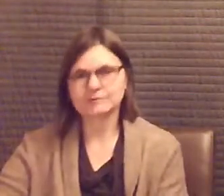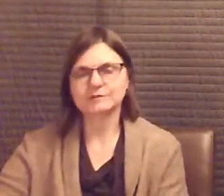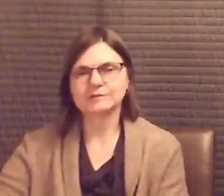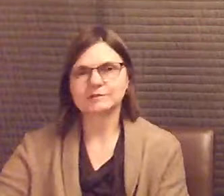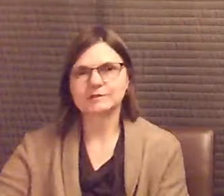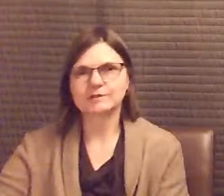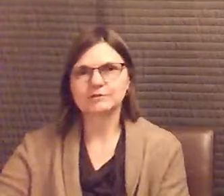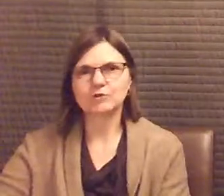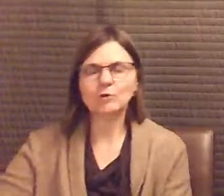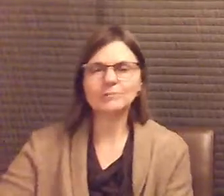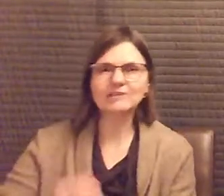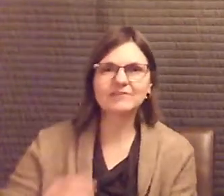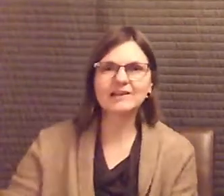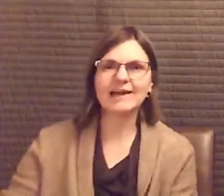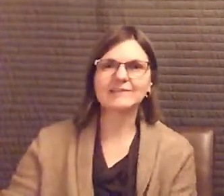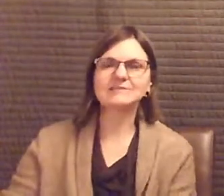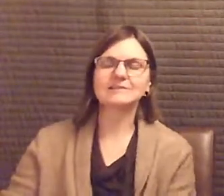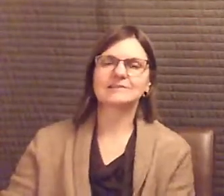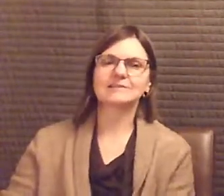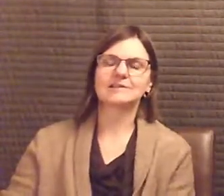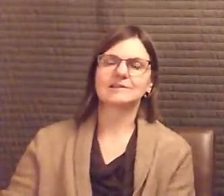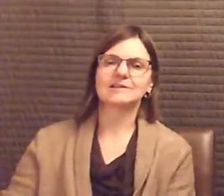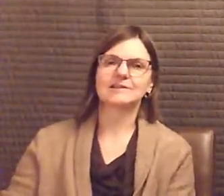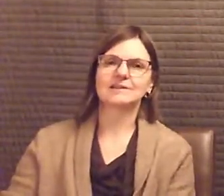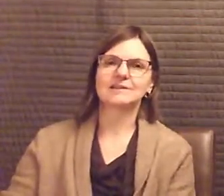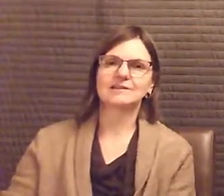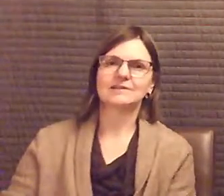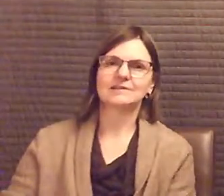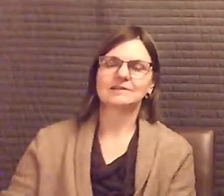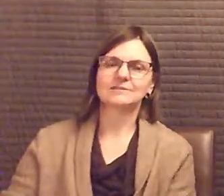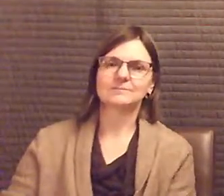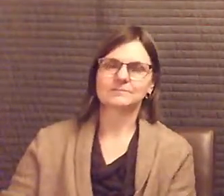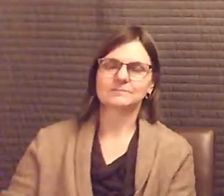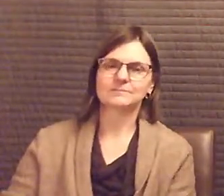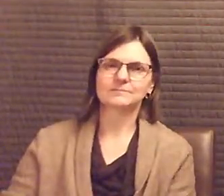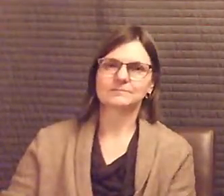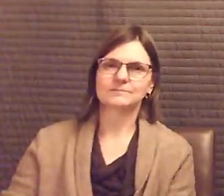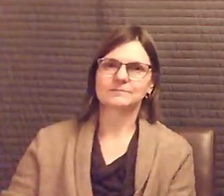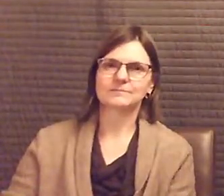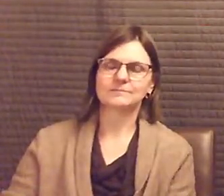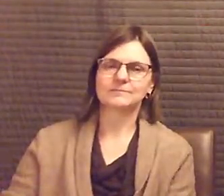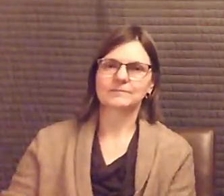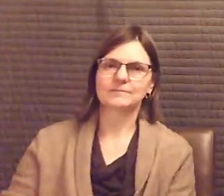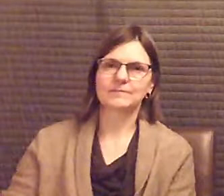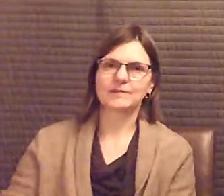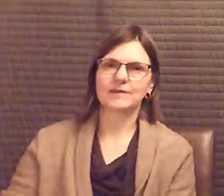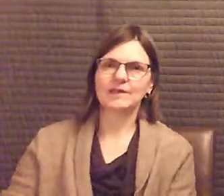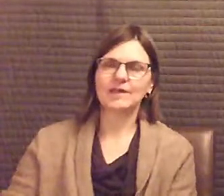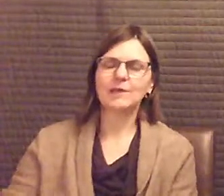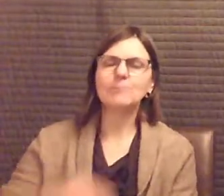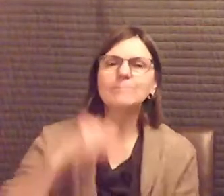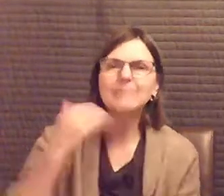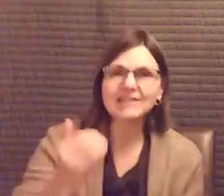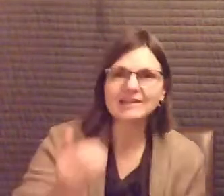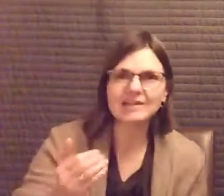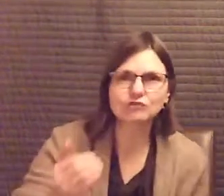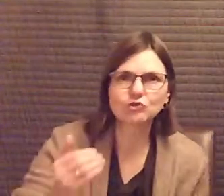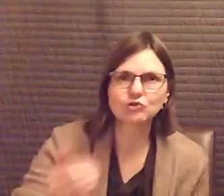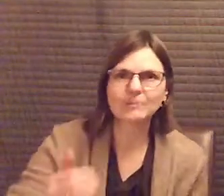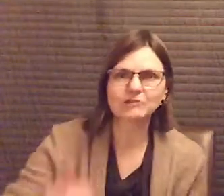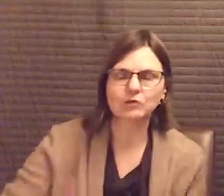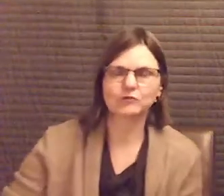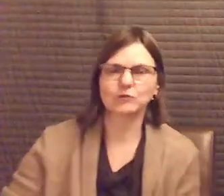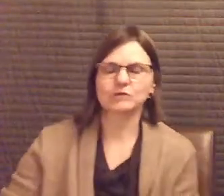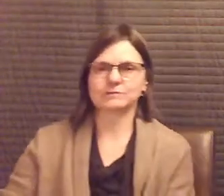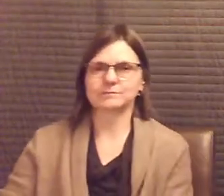wilhemus de om bereidwilligheid orys panden die tot nu toe was hoor ken middellijk niets